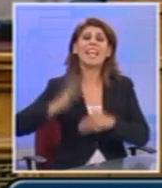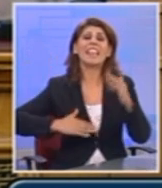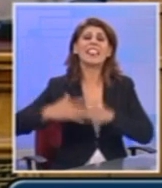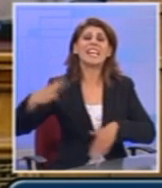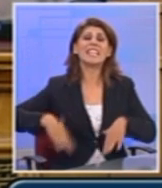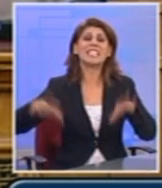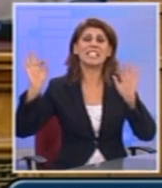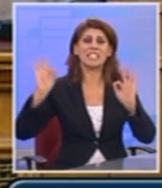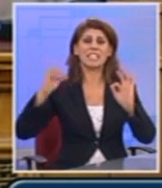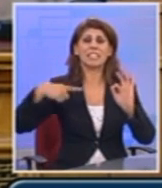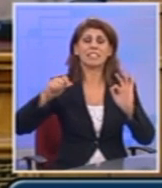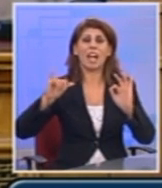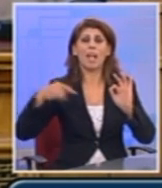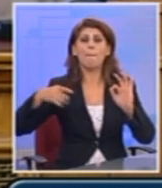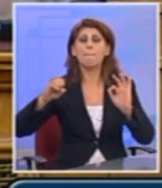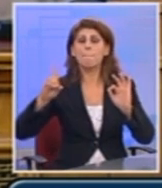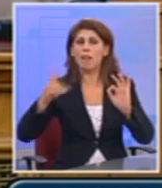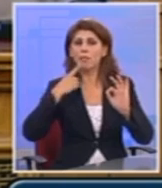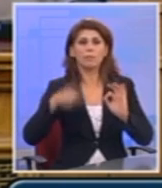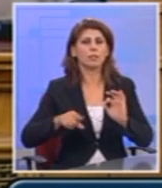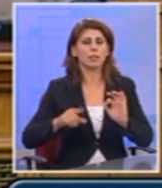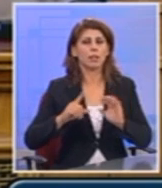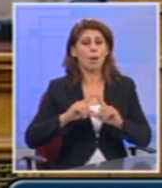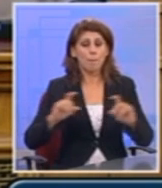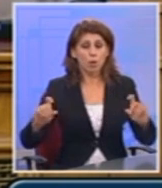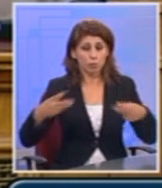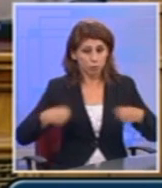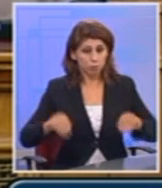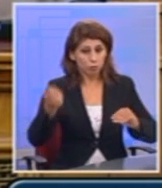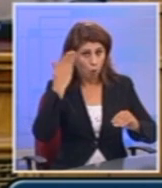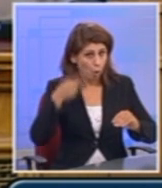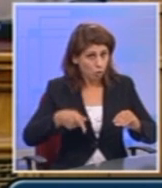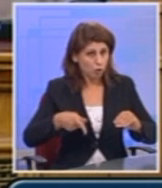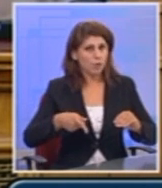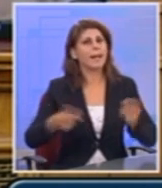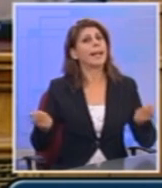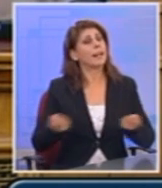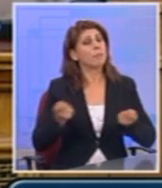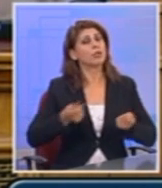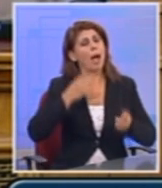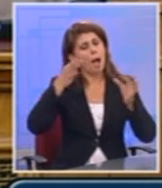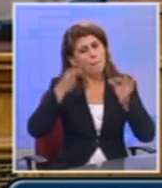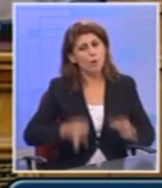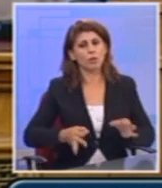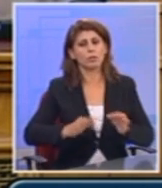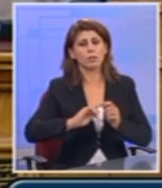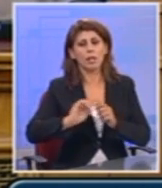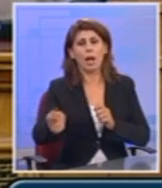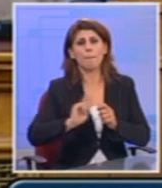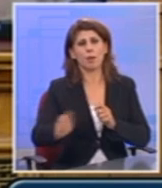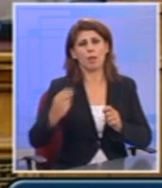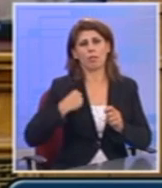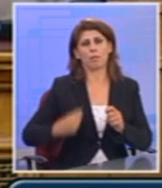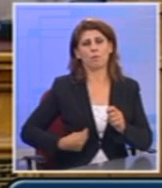νόμου το προϊόν της αξιοποίησης το τίμημα δηλαδή χρησιμοποιείται αποκλειστικά για την αποπληρωμή του